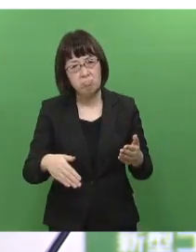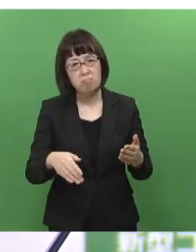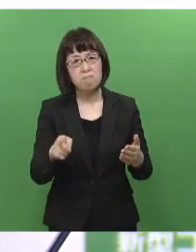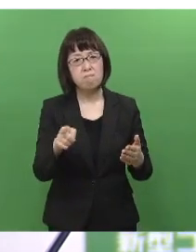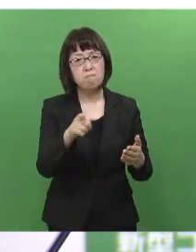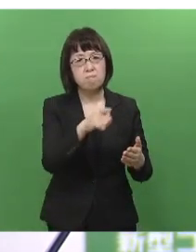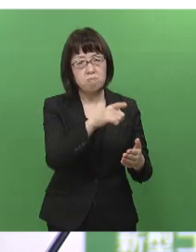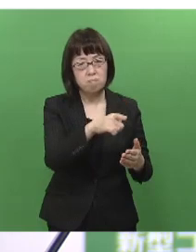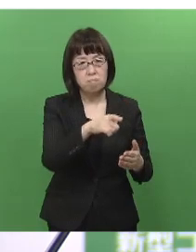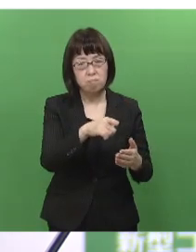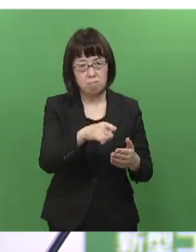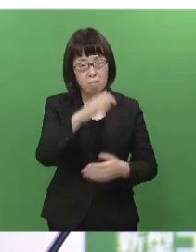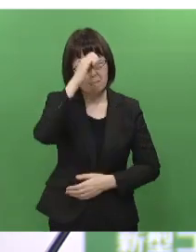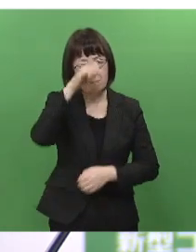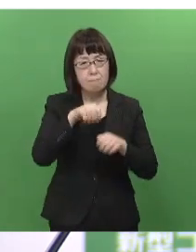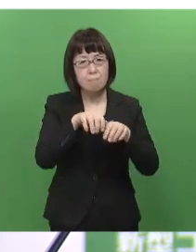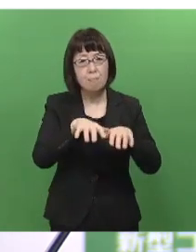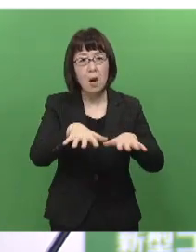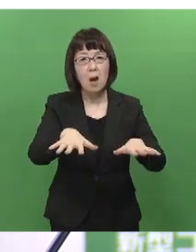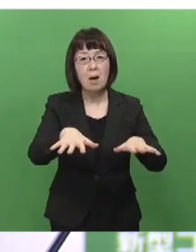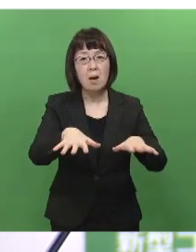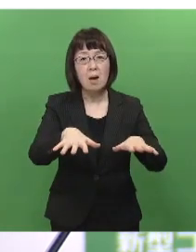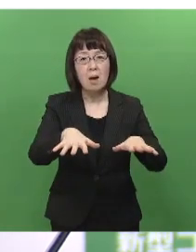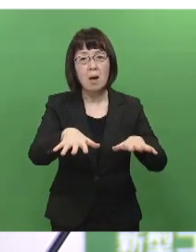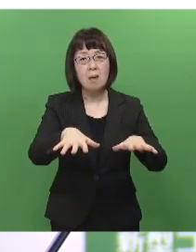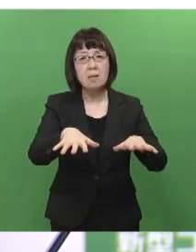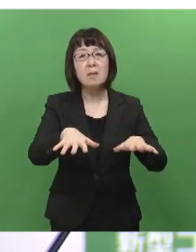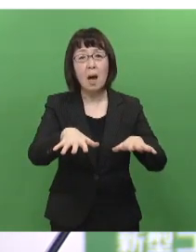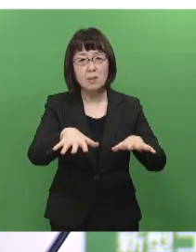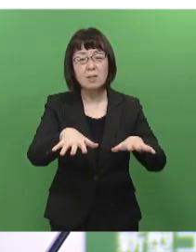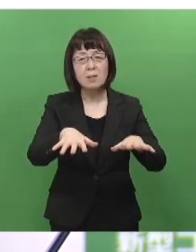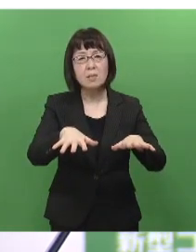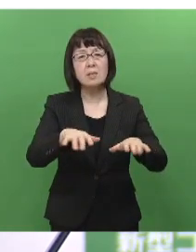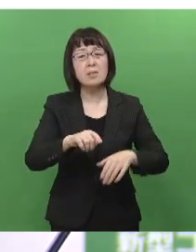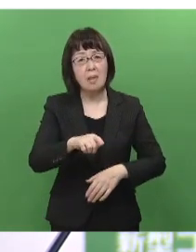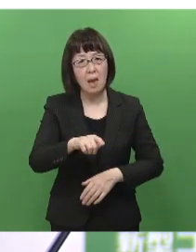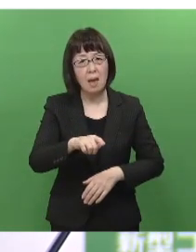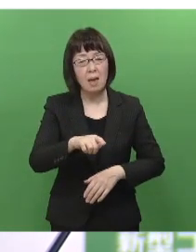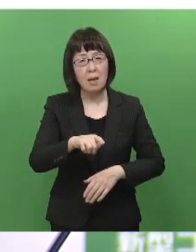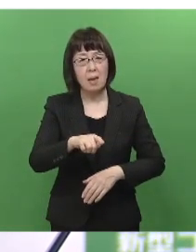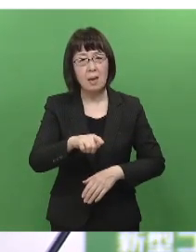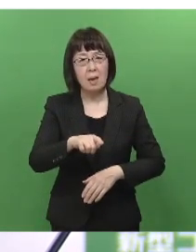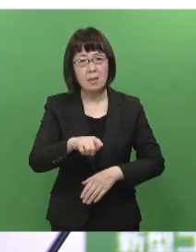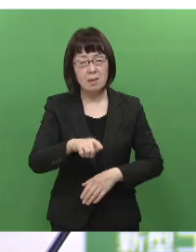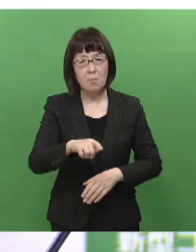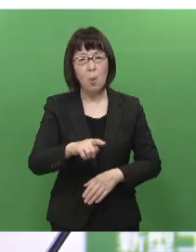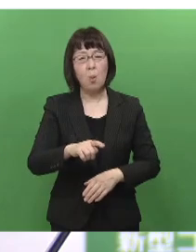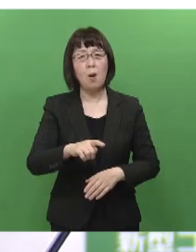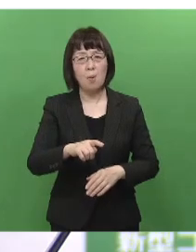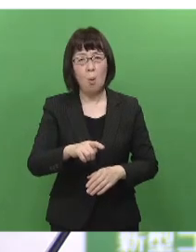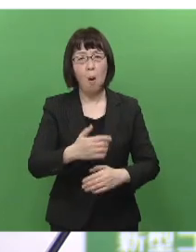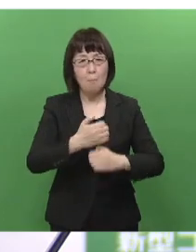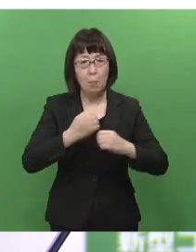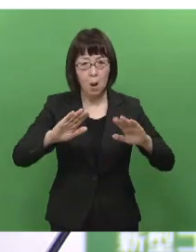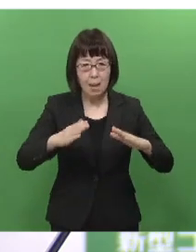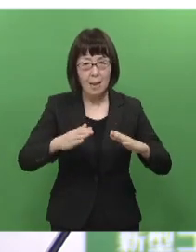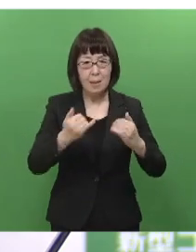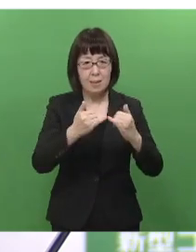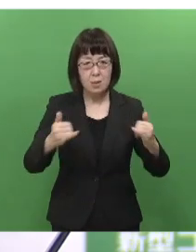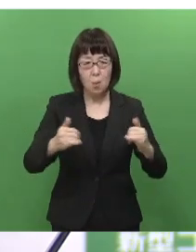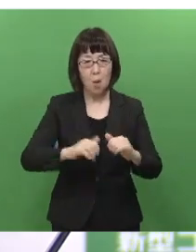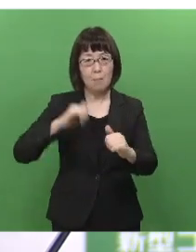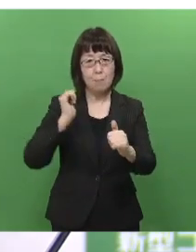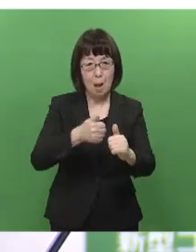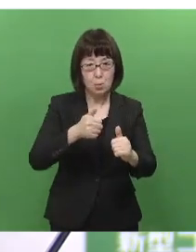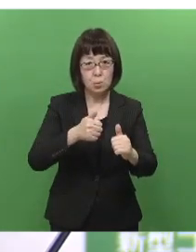感染症に対しての、このある種の罰則的なものは、私は